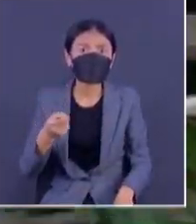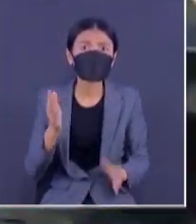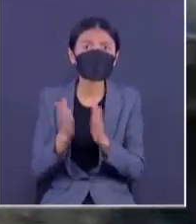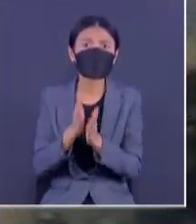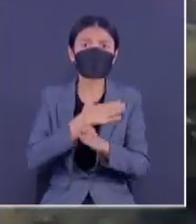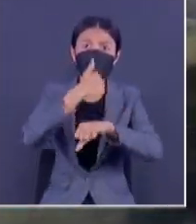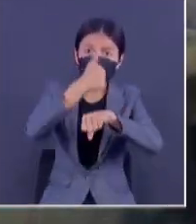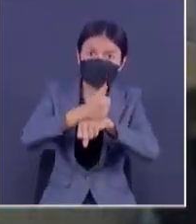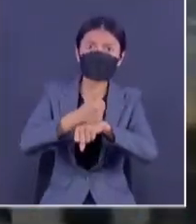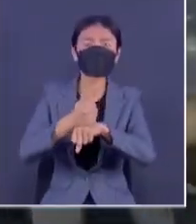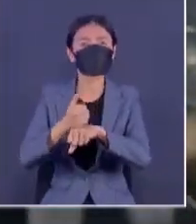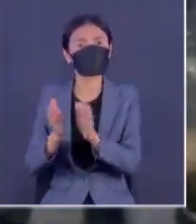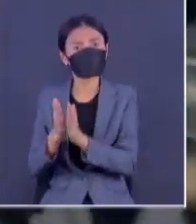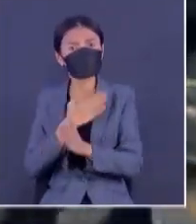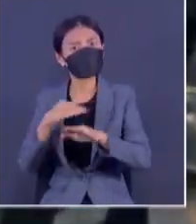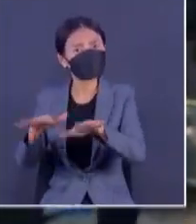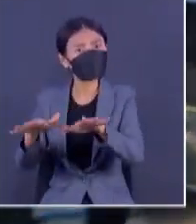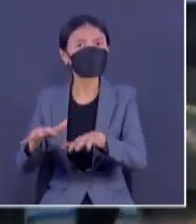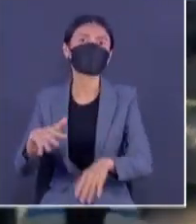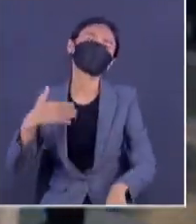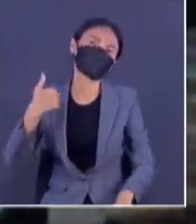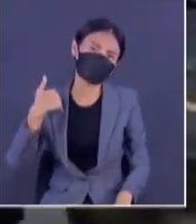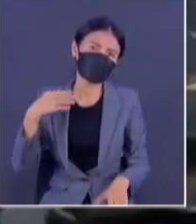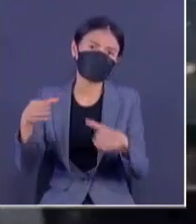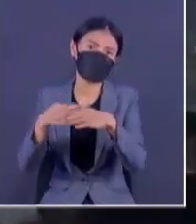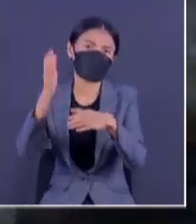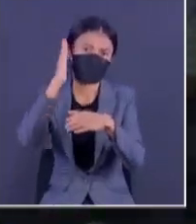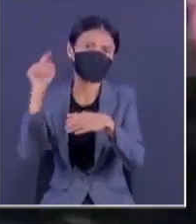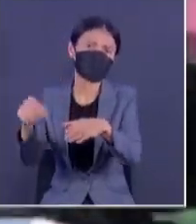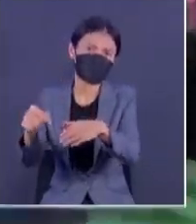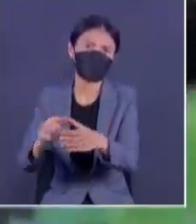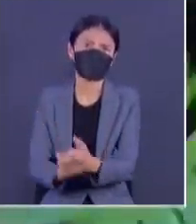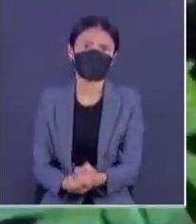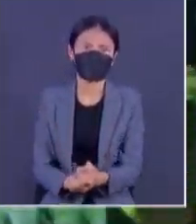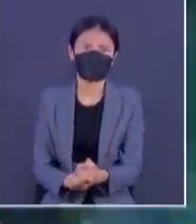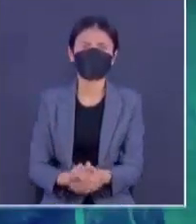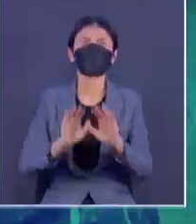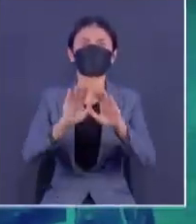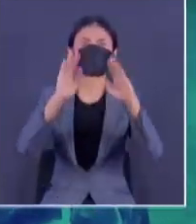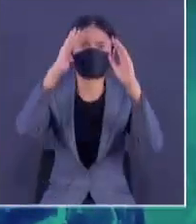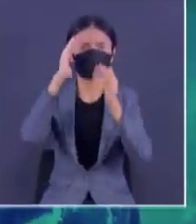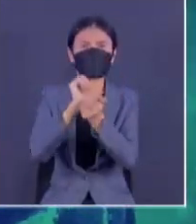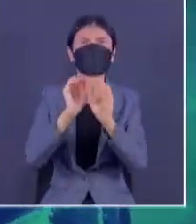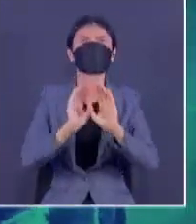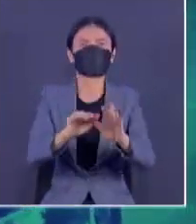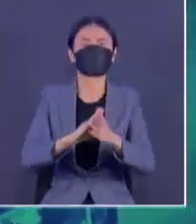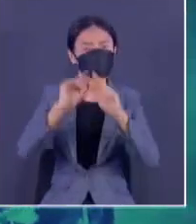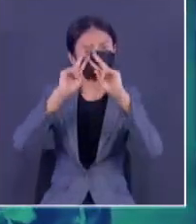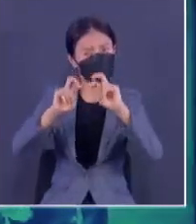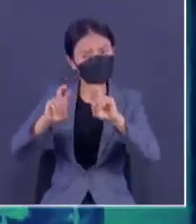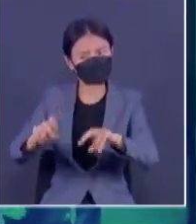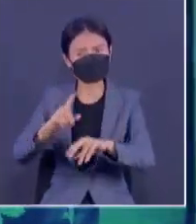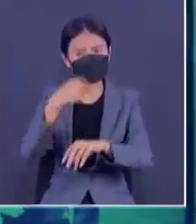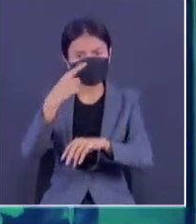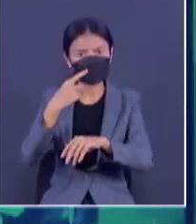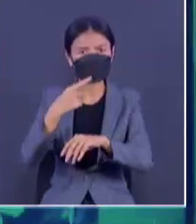เรื่องนี้น่าตกใจนะคะ จริงๆตำรวจน่าจะสืบสาวราวเรื่องไปถึงระดับคนที่เ